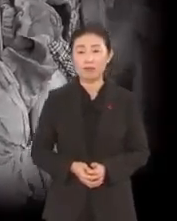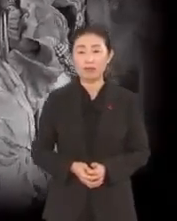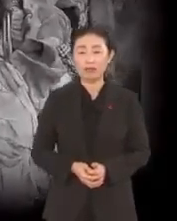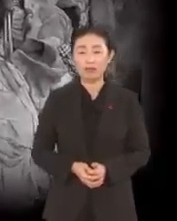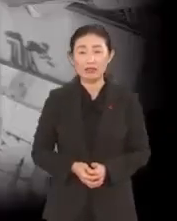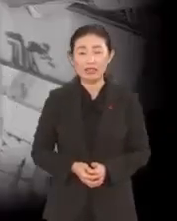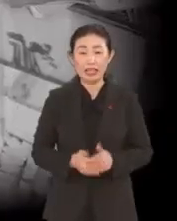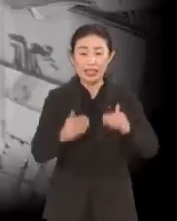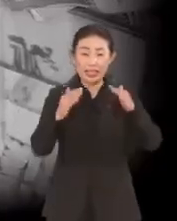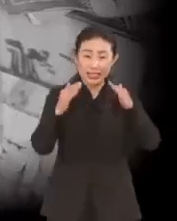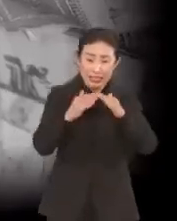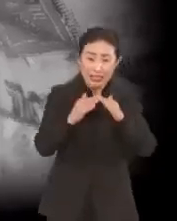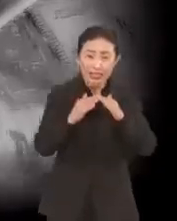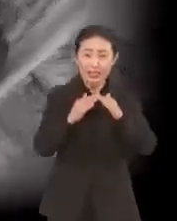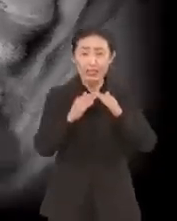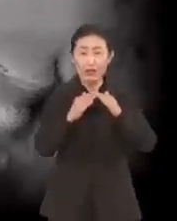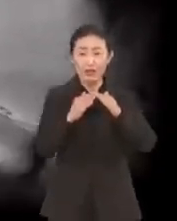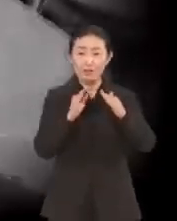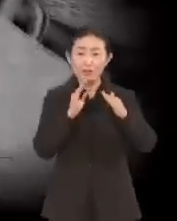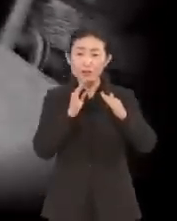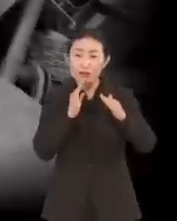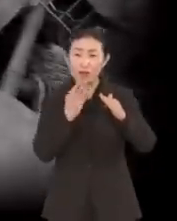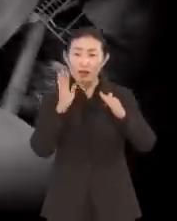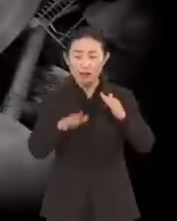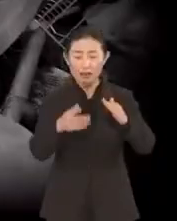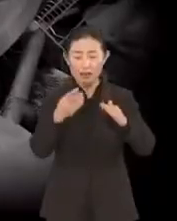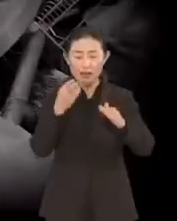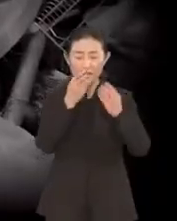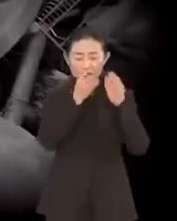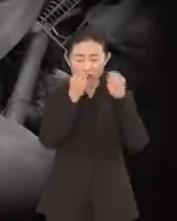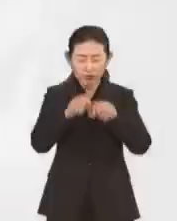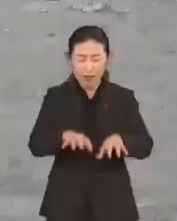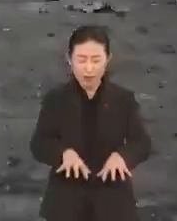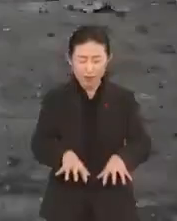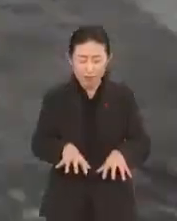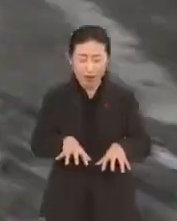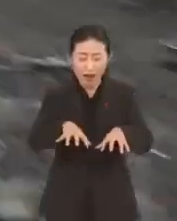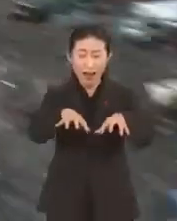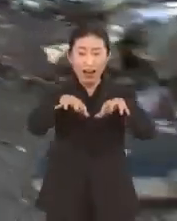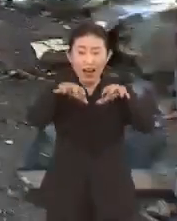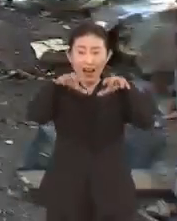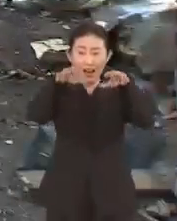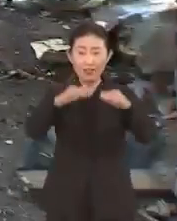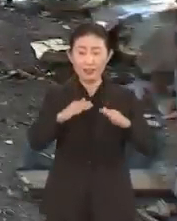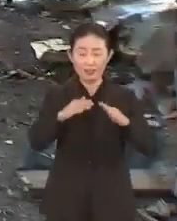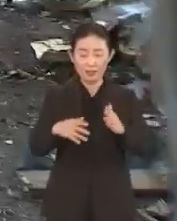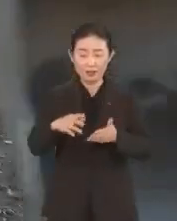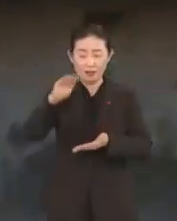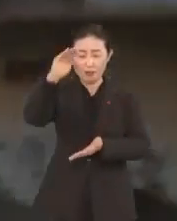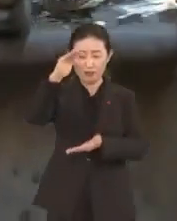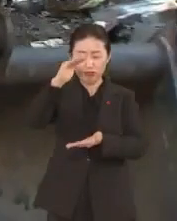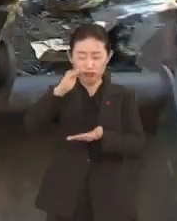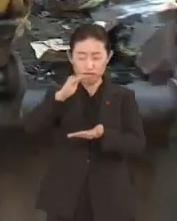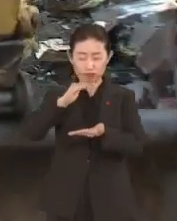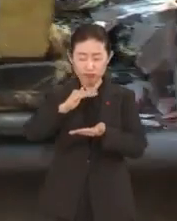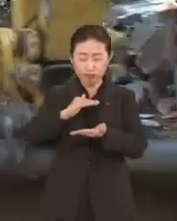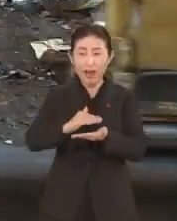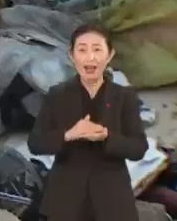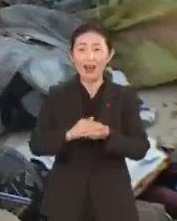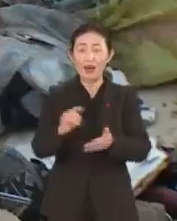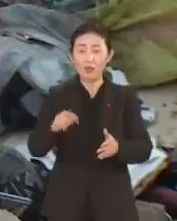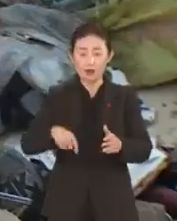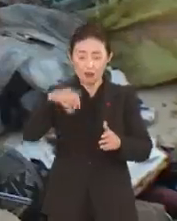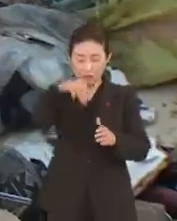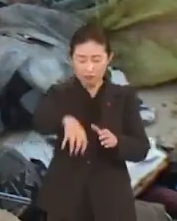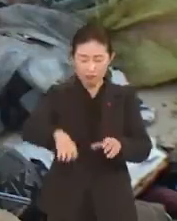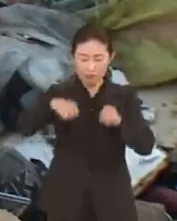도대체 마당인지 주차장인지 쓰레기로 가득 차 알아보기 어려웠던 주택이 드디어 본 모습을 드러냅니다. 굴착기가 쓰레기